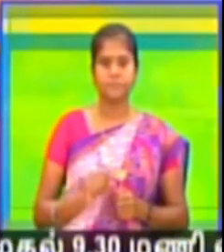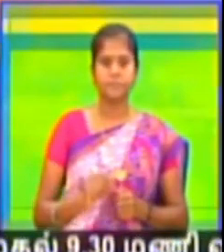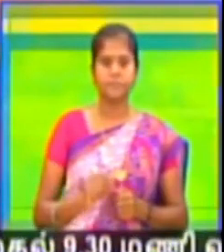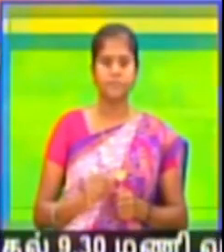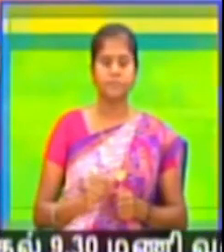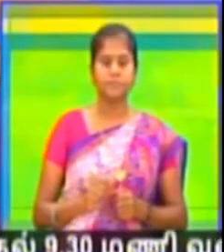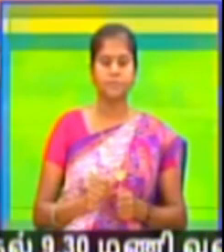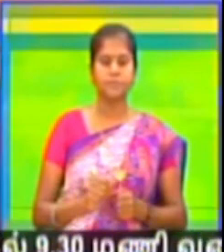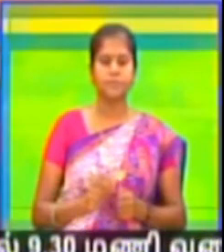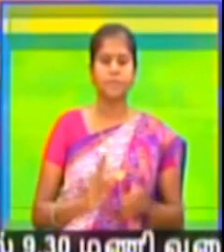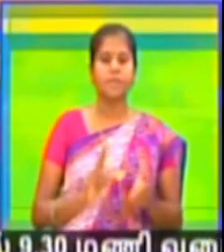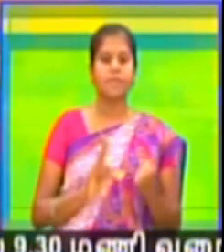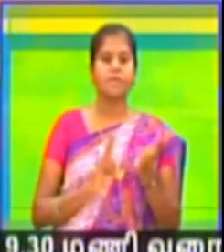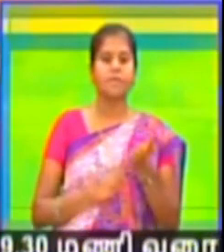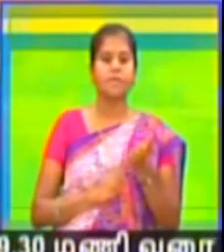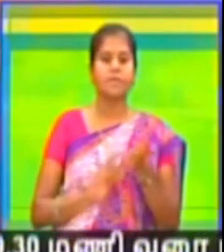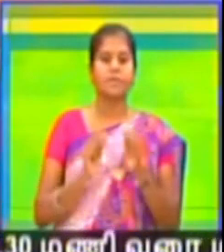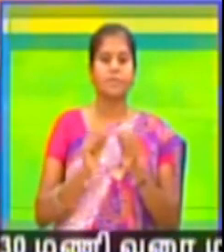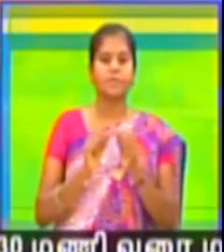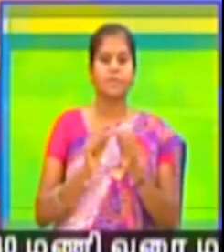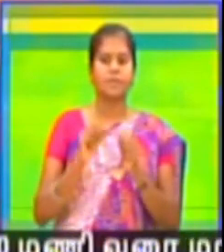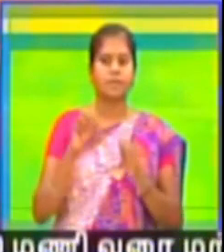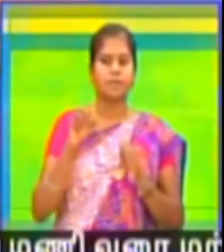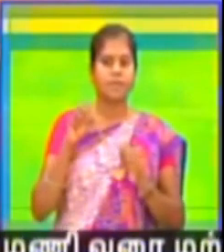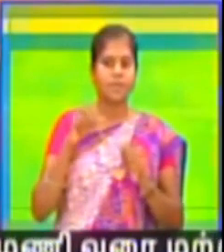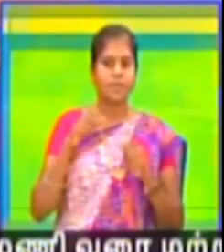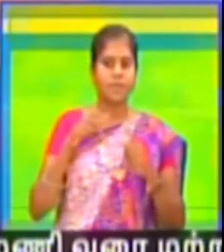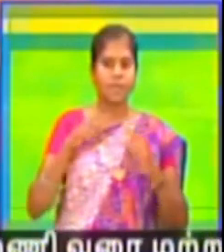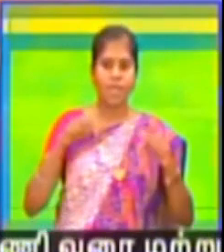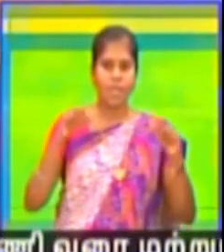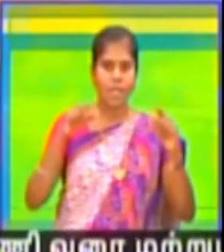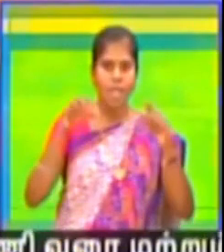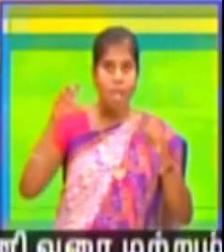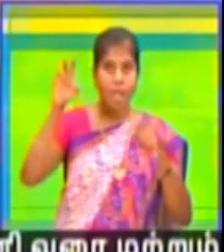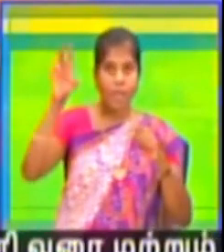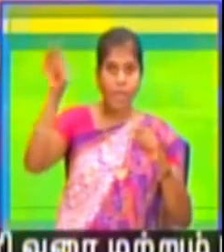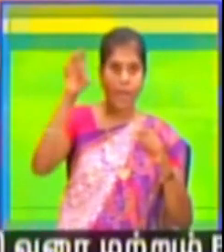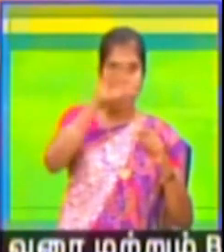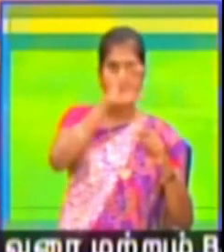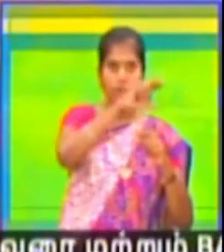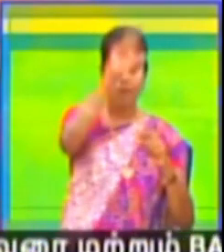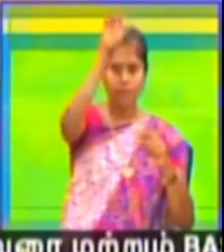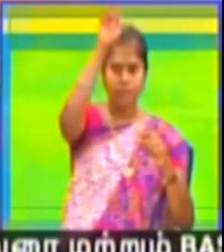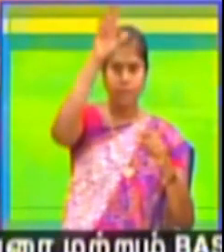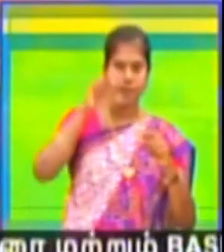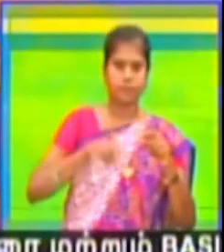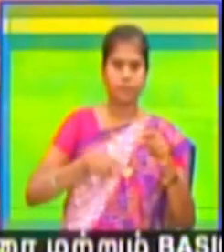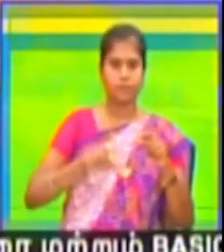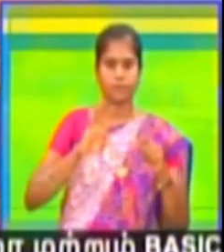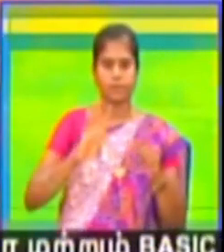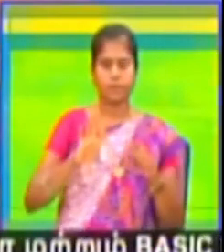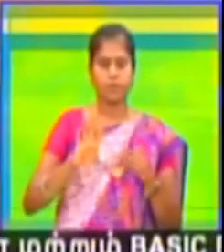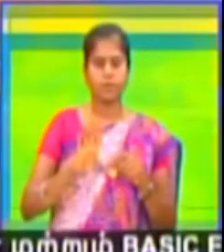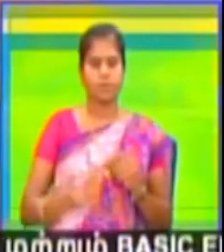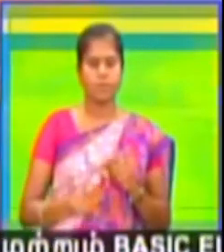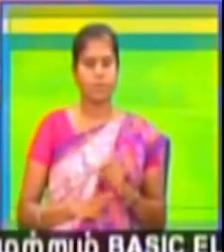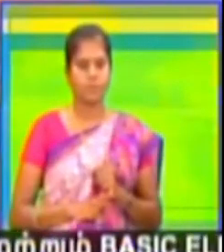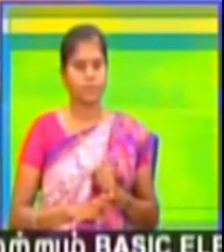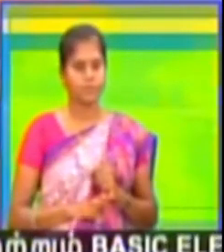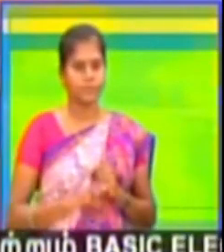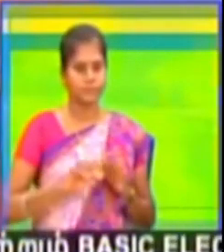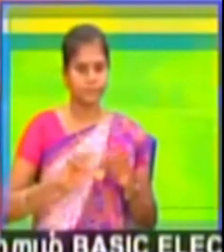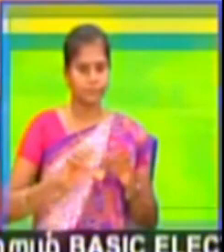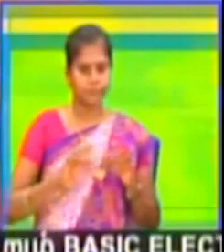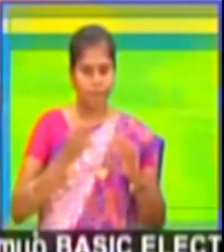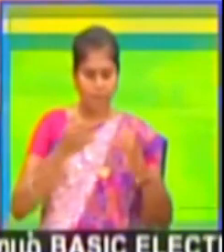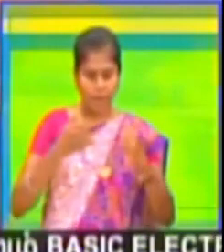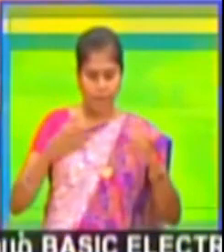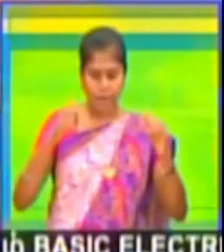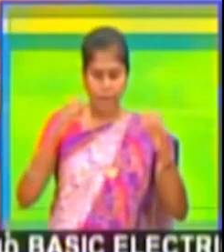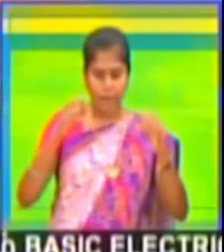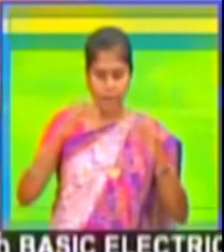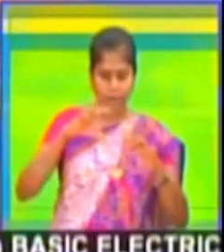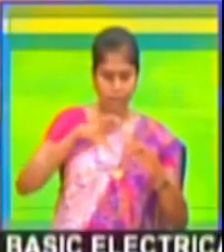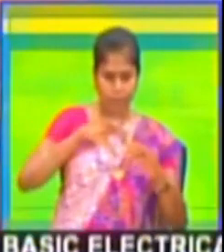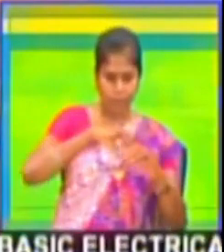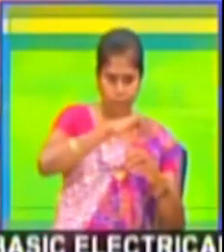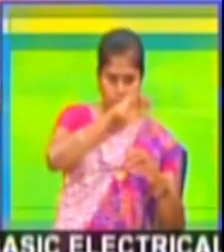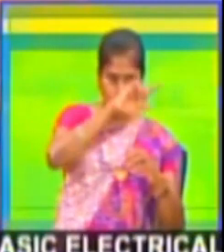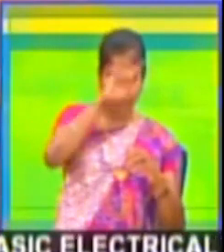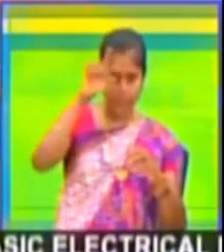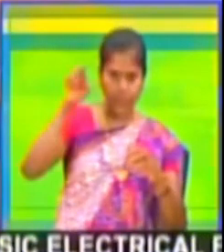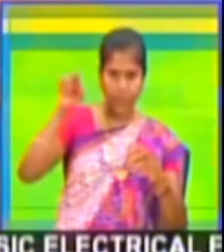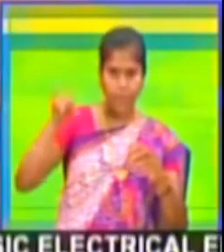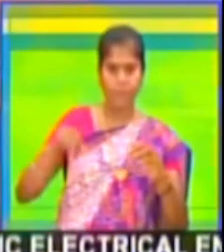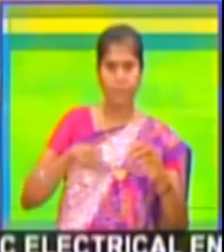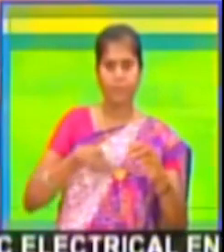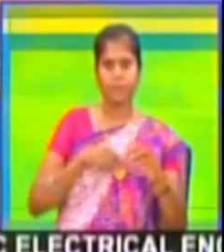அமெரிக்காவினுடைய எல்லைகள். எல்லைகள்னா என்னம்மா? எல்லைகள்னா சுற்றிலும் இருக்கக்கூடிய பகுதியை